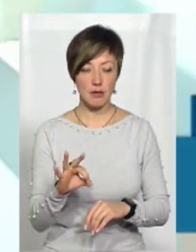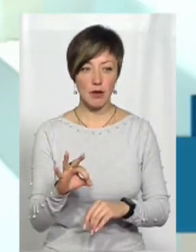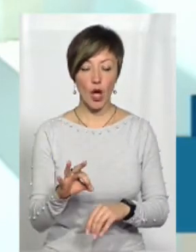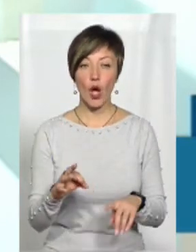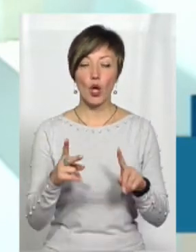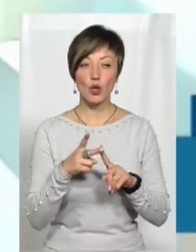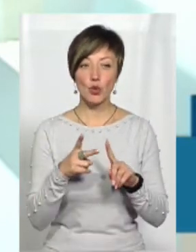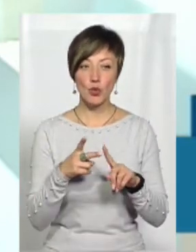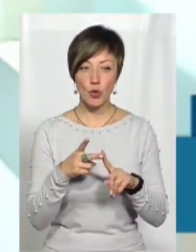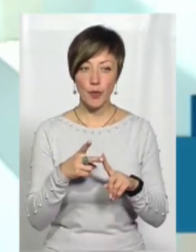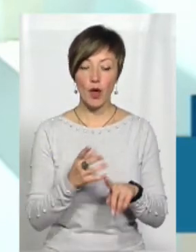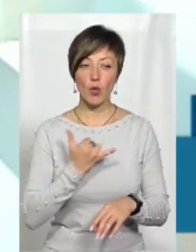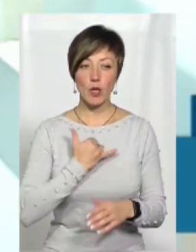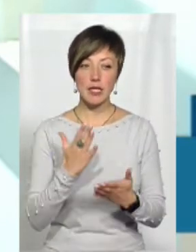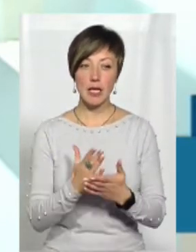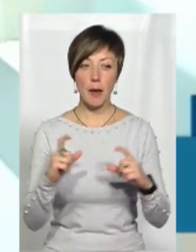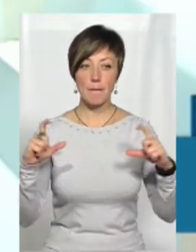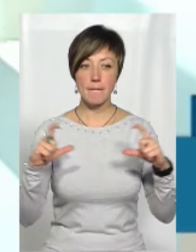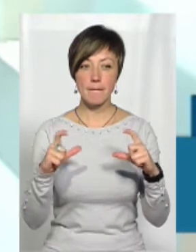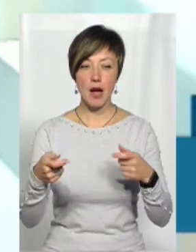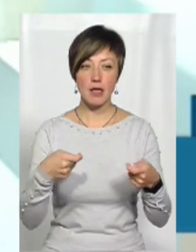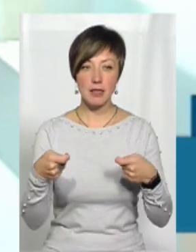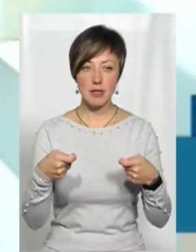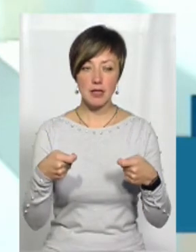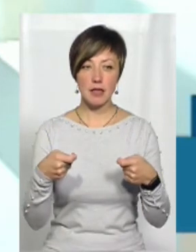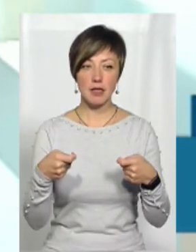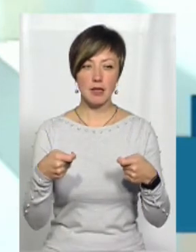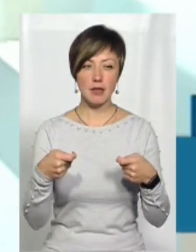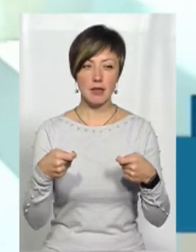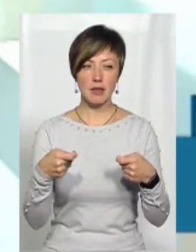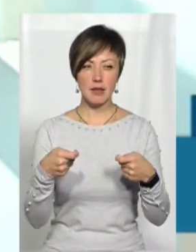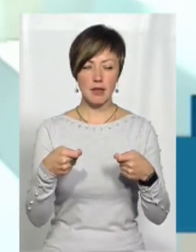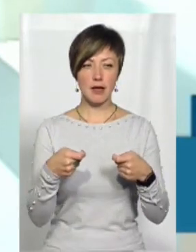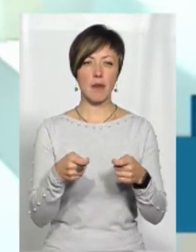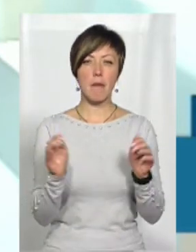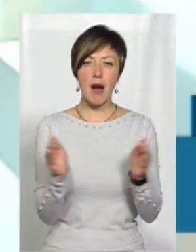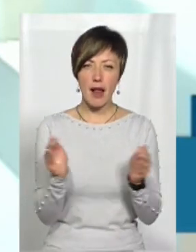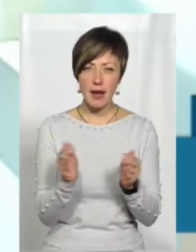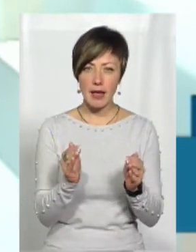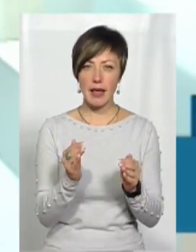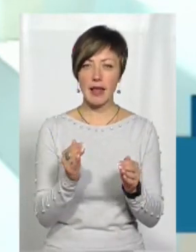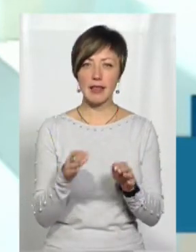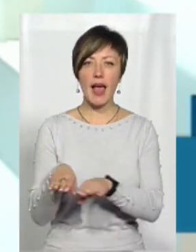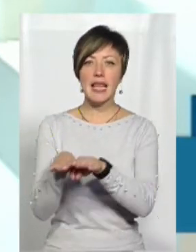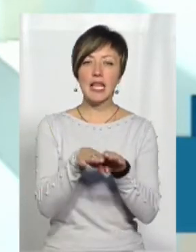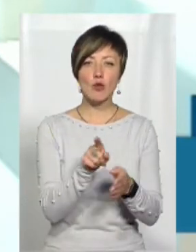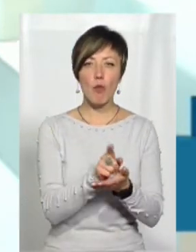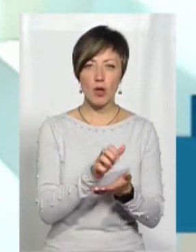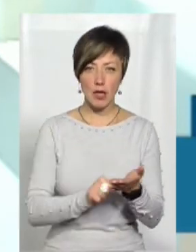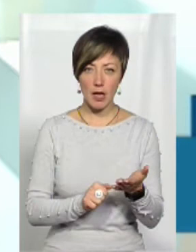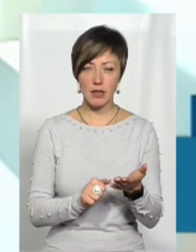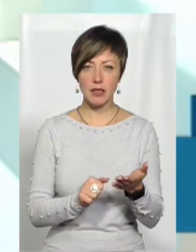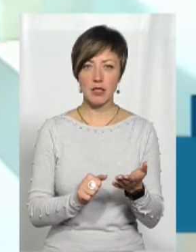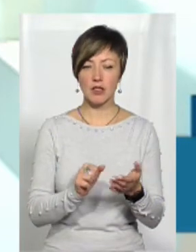подивіться, другі, у нас є магазини, вони ніби малі, на єдиному податку. От взяти бріж,